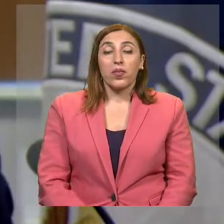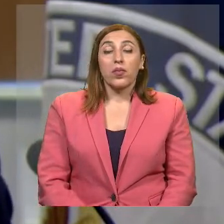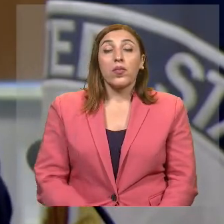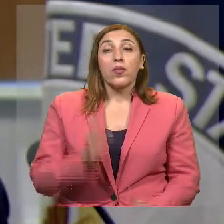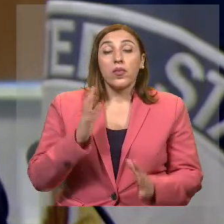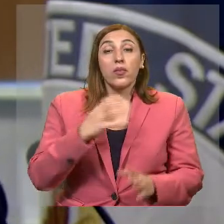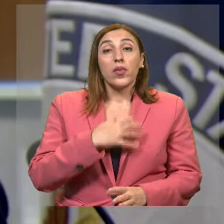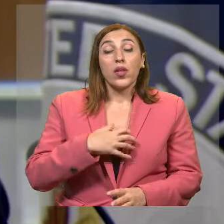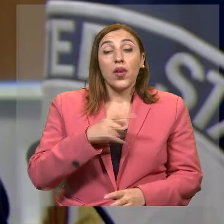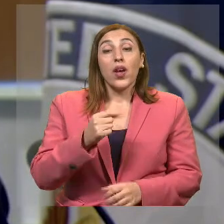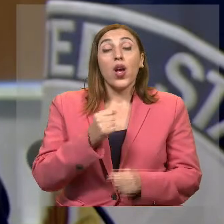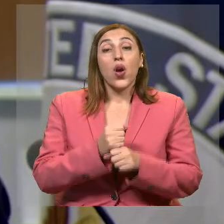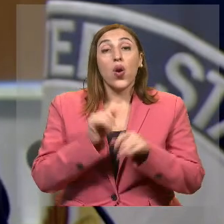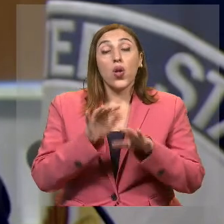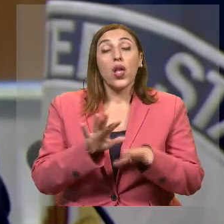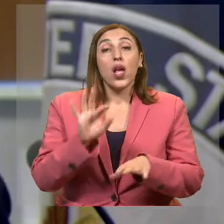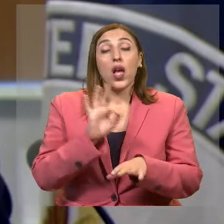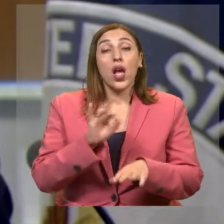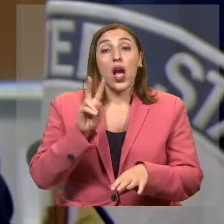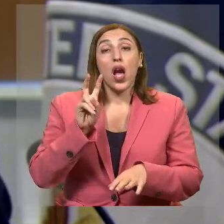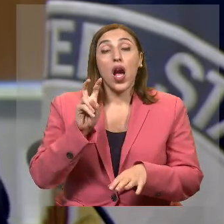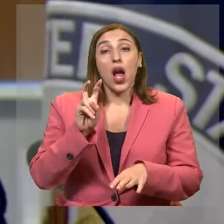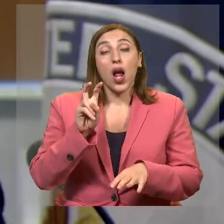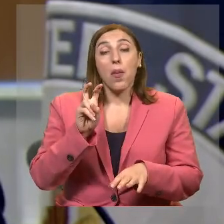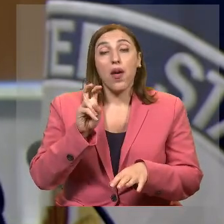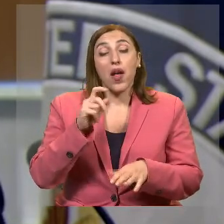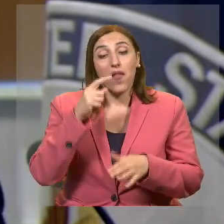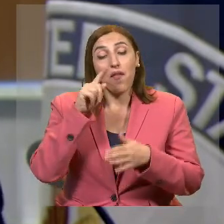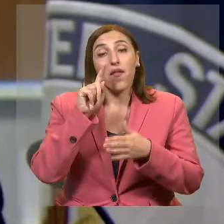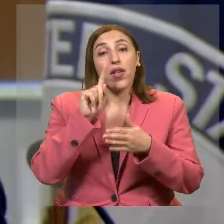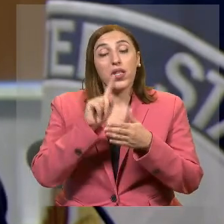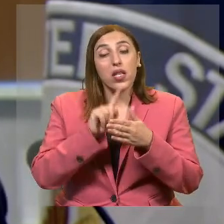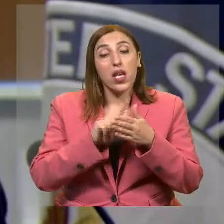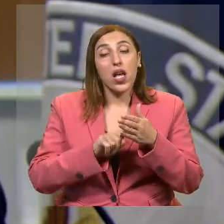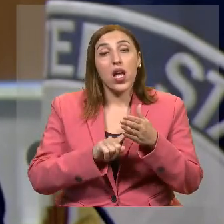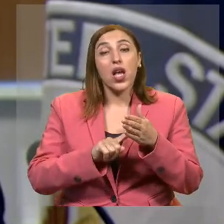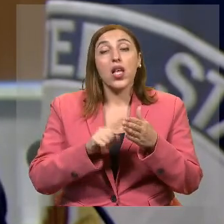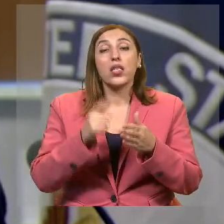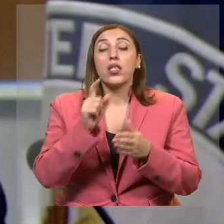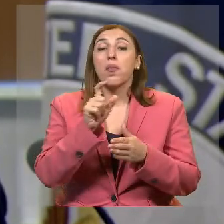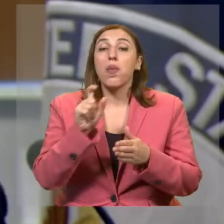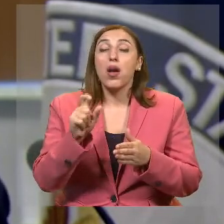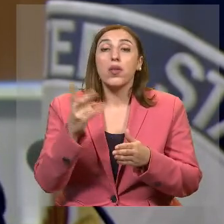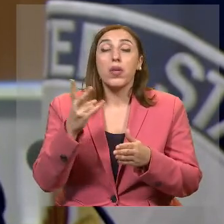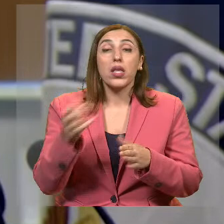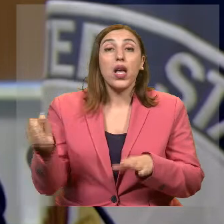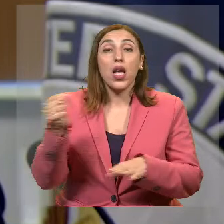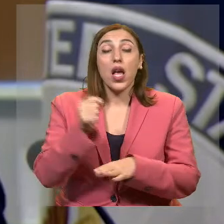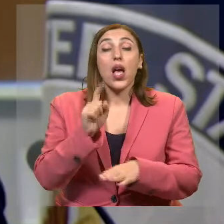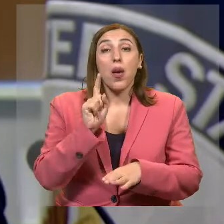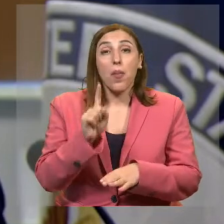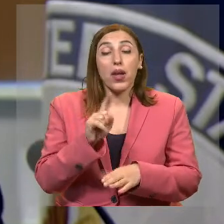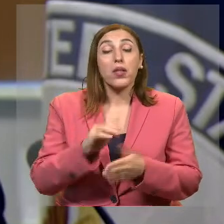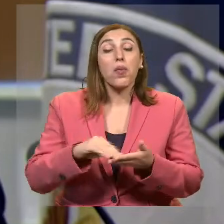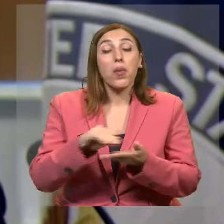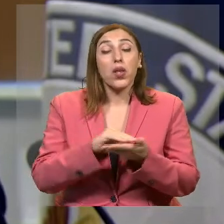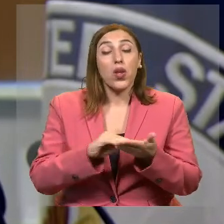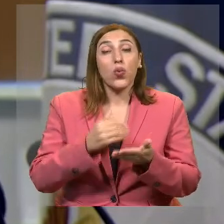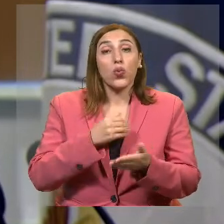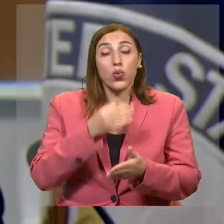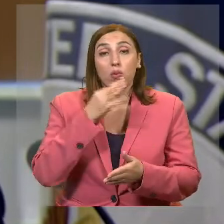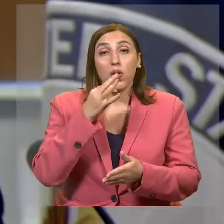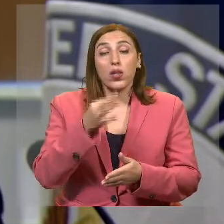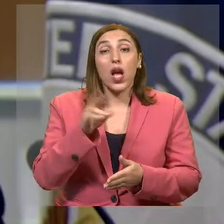կարևոր է, որ այդ գործընթացի համար Լեռնային Ղարաբաղը վստահություն վայելող ներկայացուցիչներ ունենա, բայց եւ այնպես պետք է կրկնեմ,